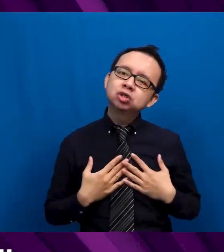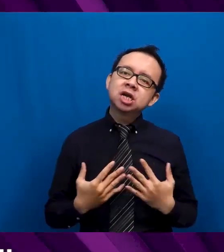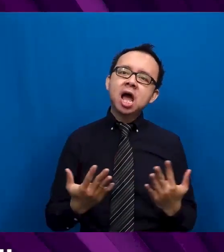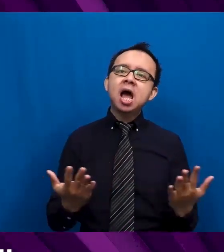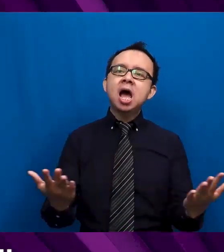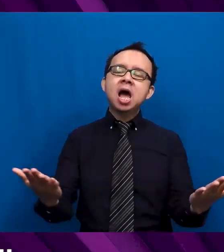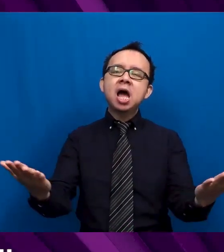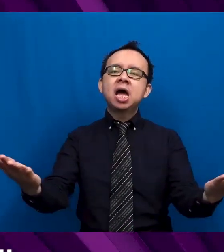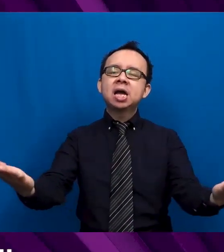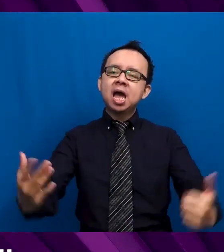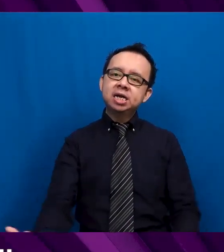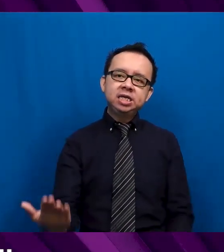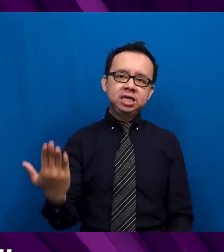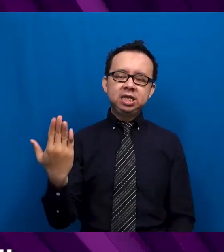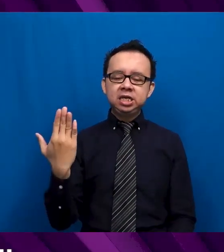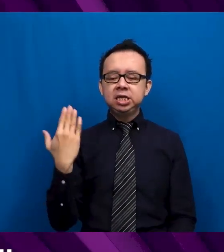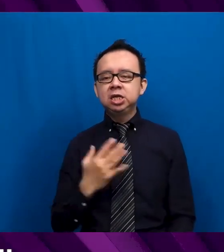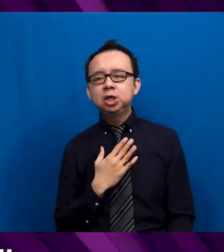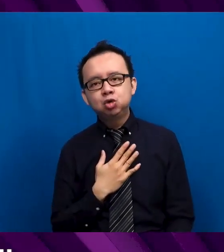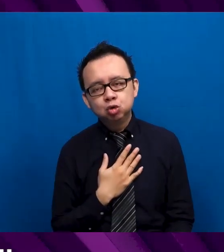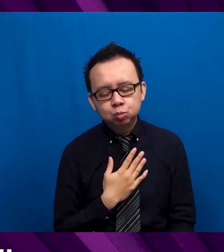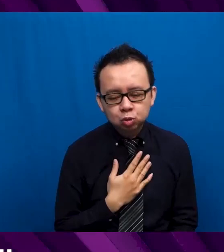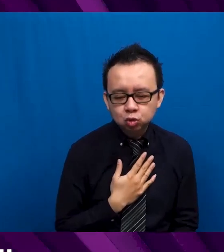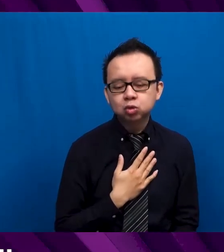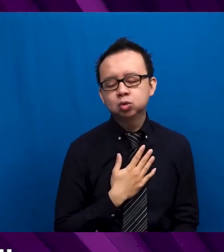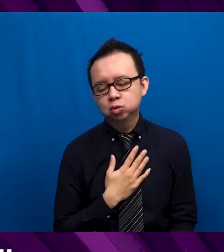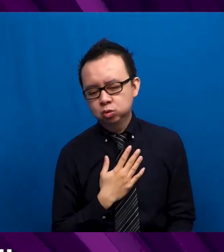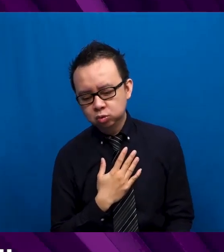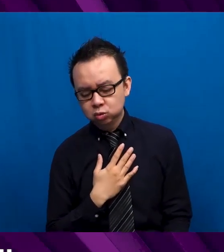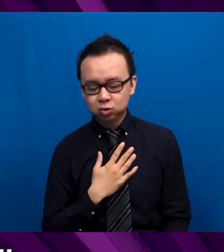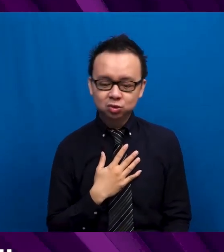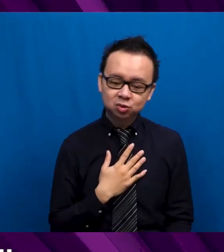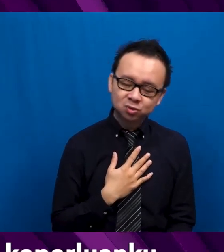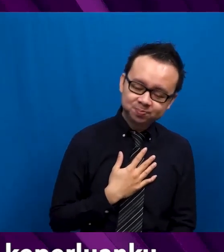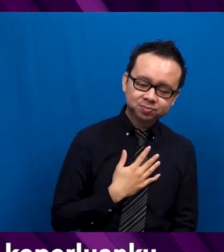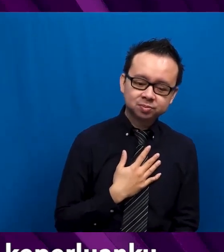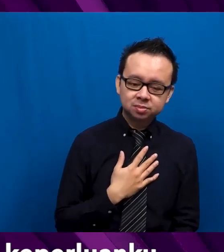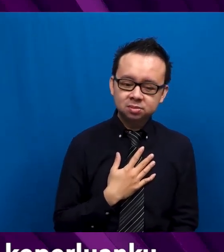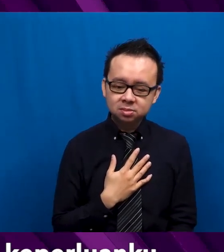hidupku, serahkan hidupku.